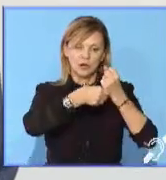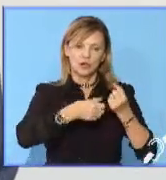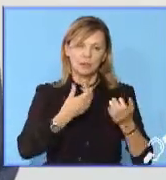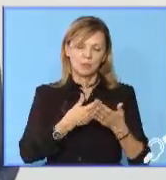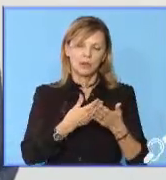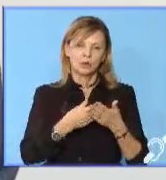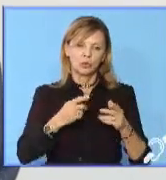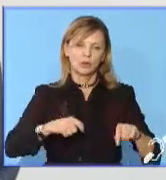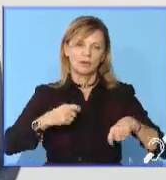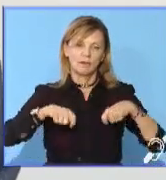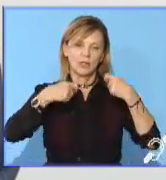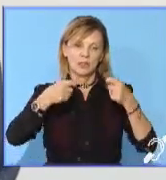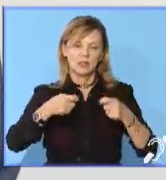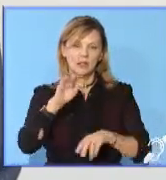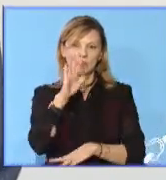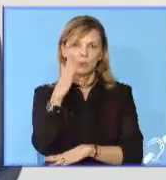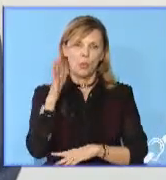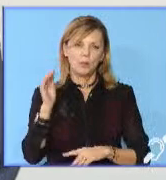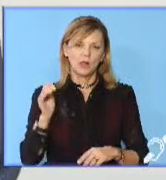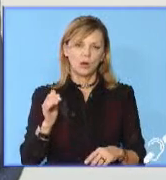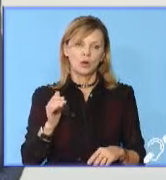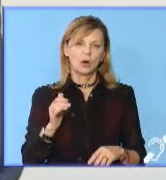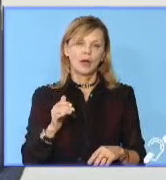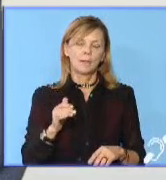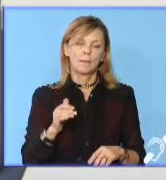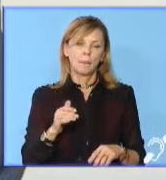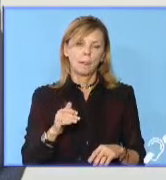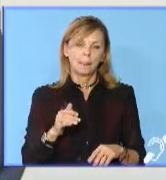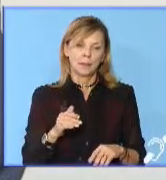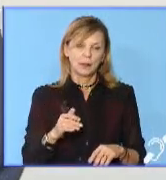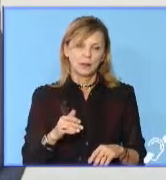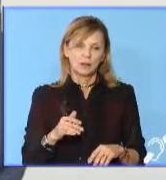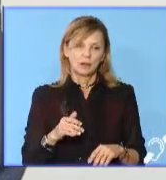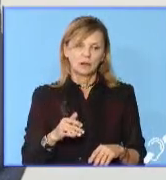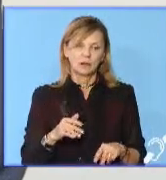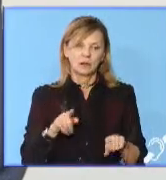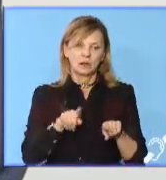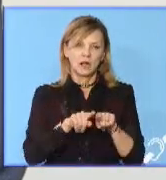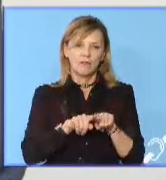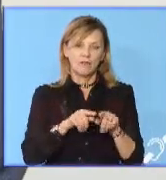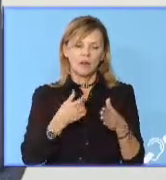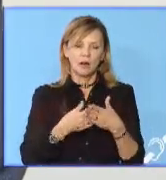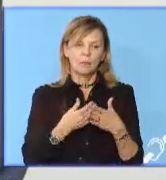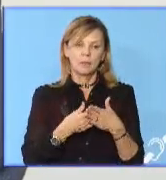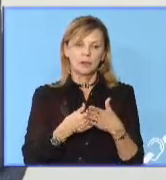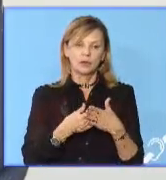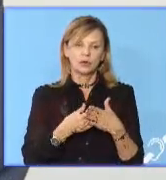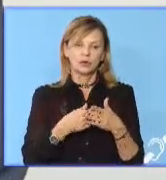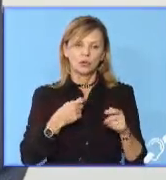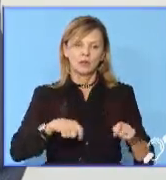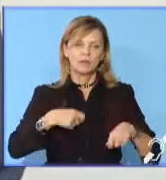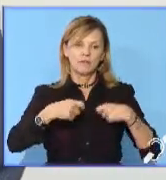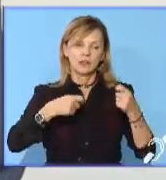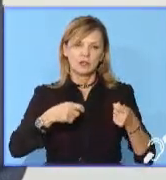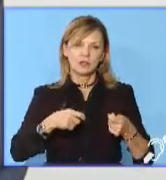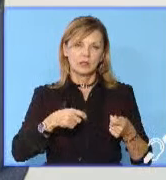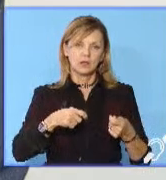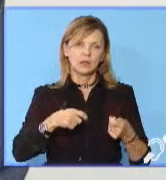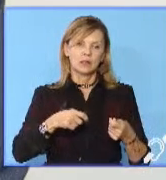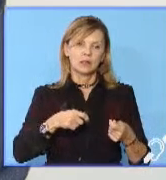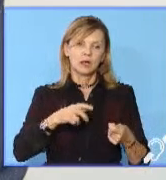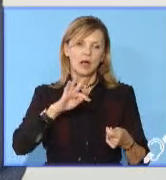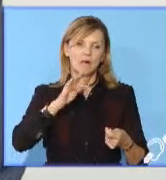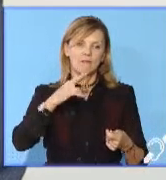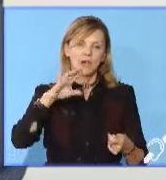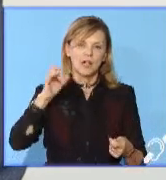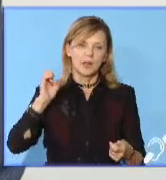investiții în exploatații pomicole, așa zisa măsură de DR15, măsura de DR14 în investiții în fermele mici cu parte